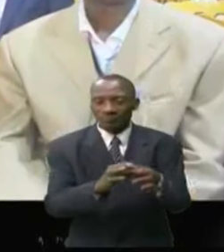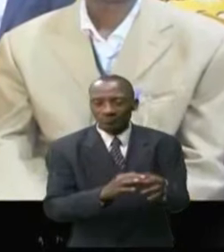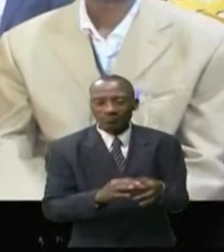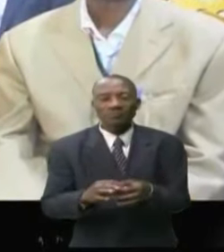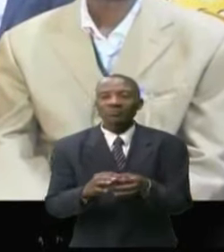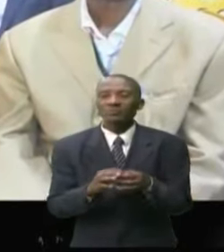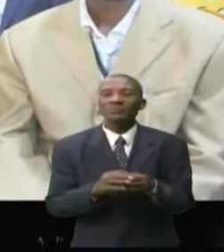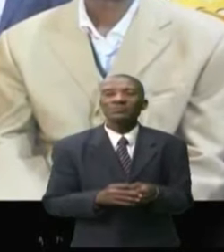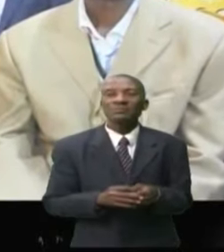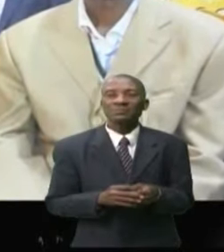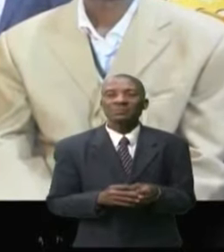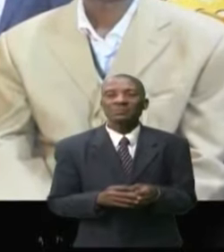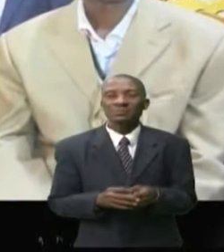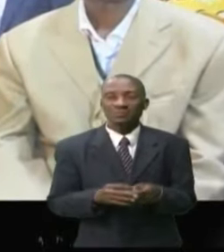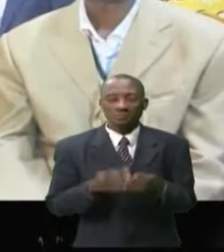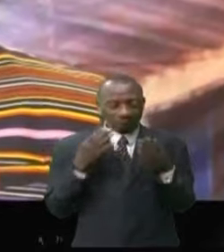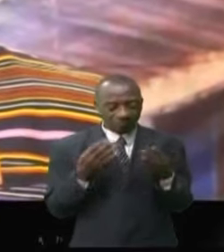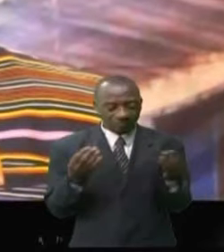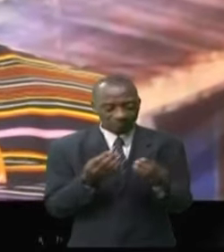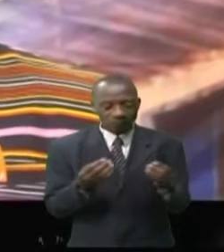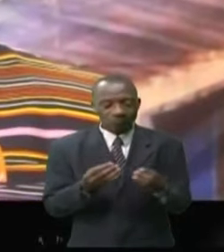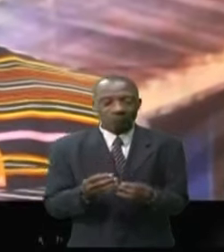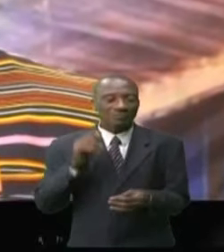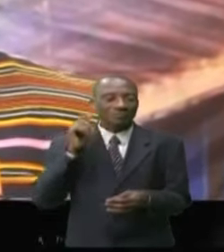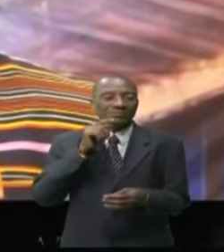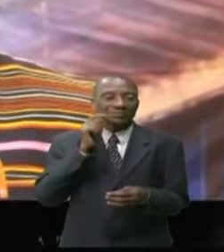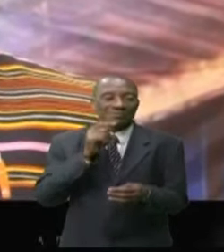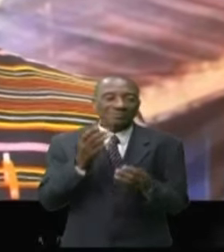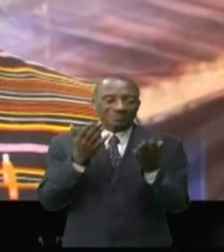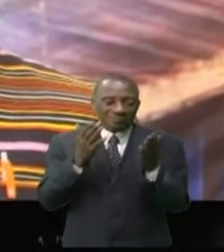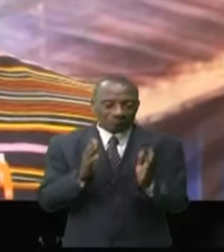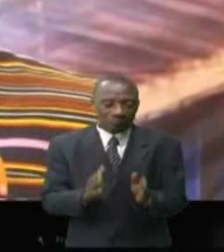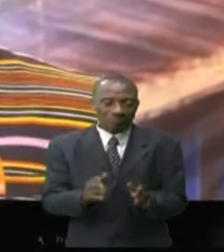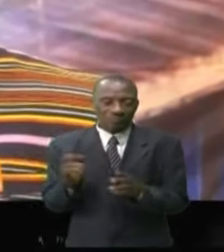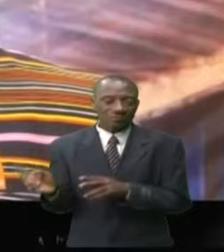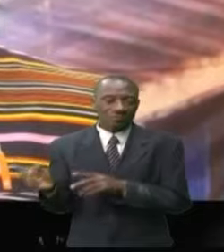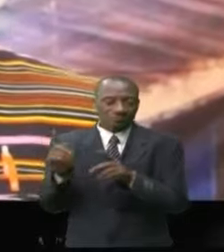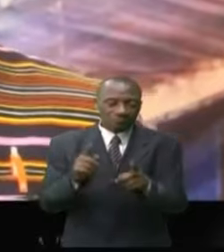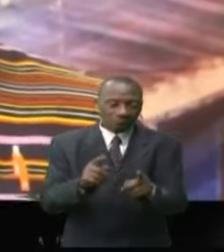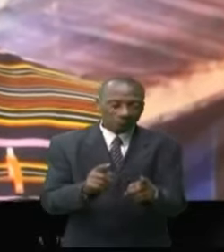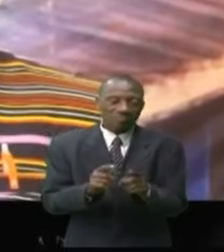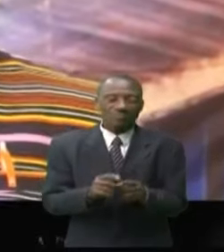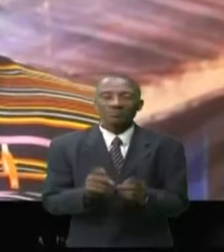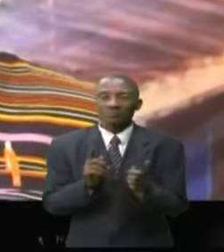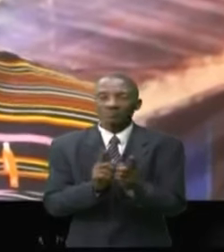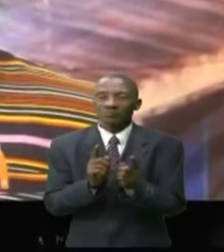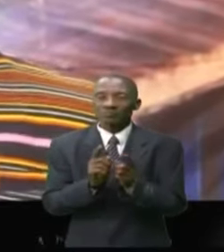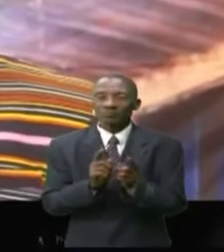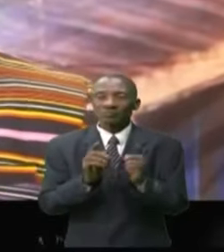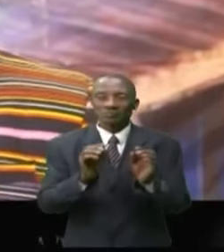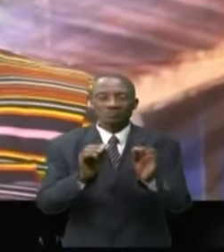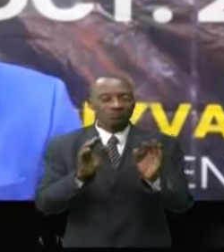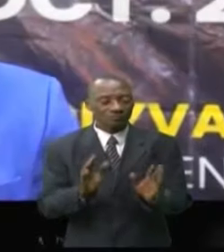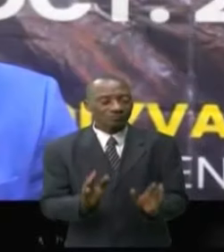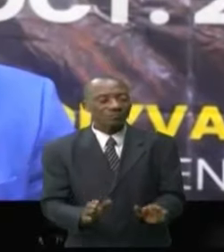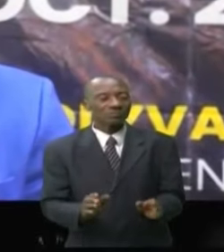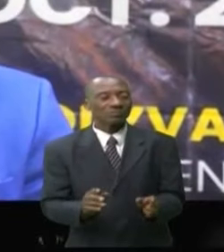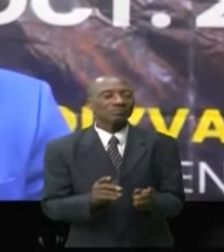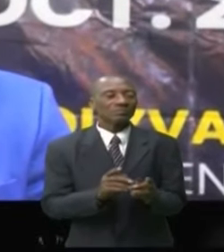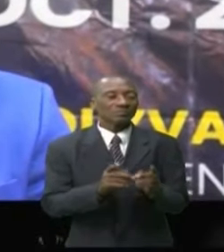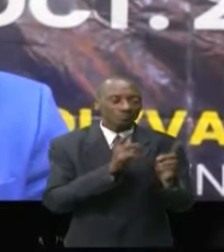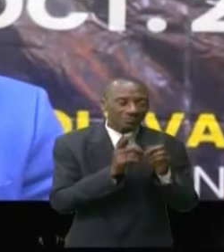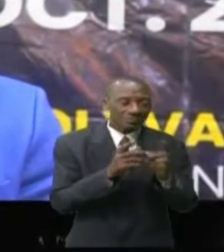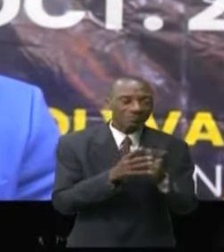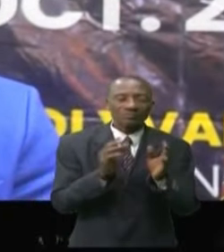cérémonie a connu la présence des anciens parmi lesquels le professeur George caillou qui a salué l'initiative et a